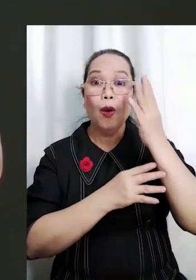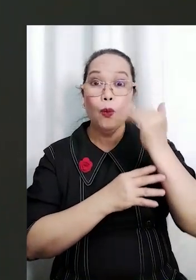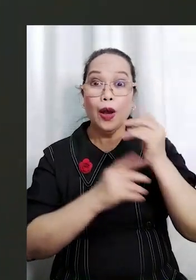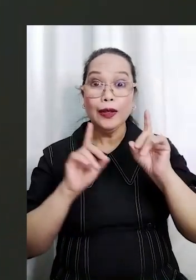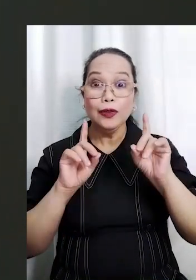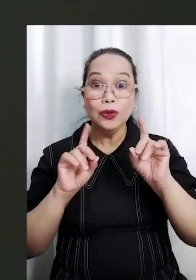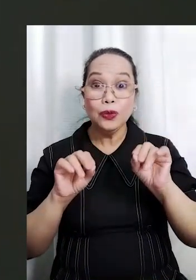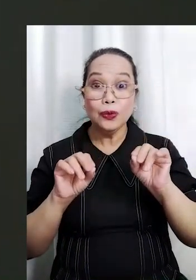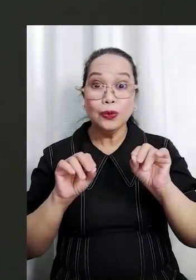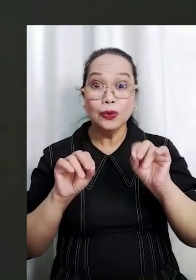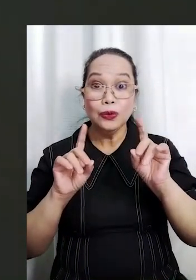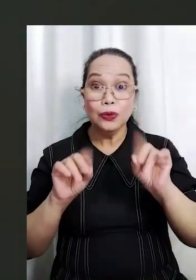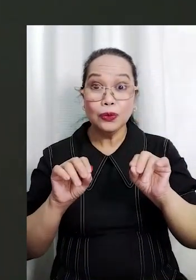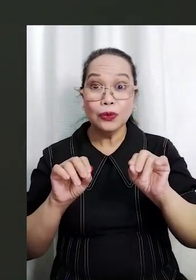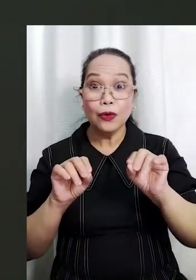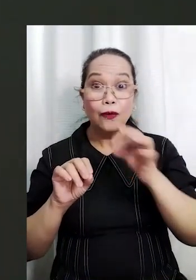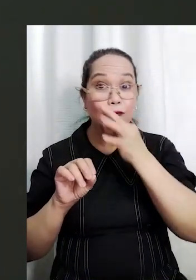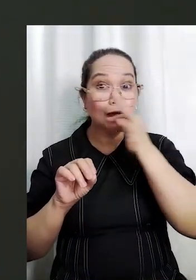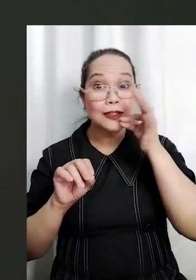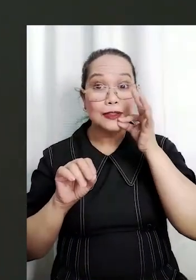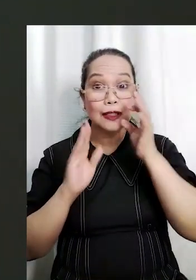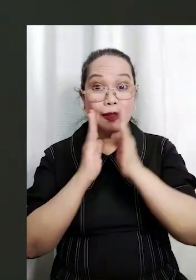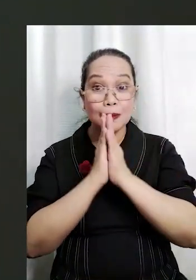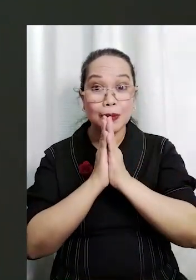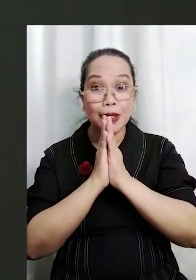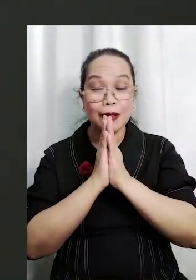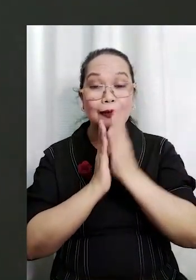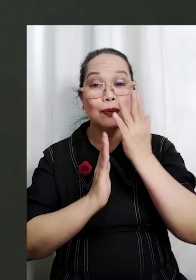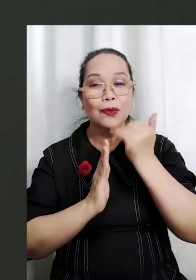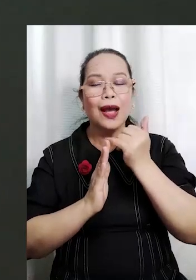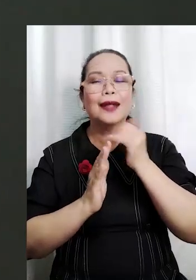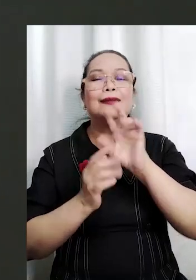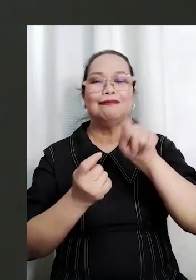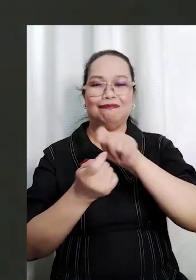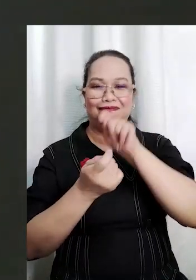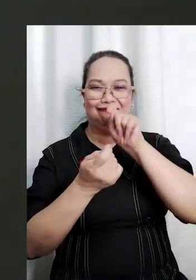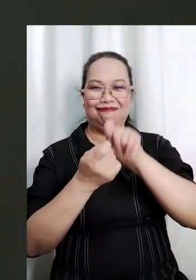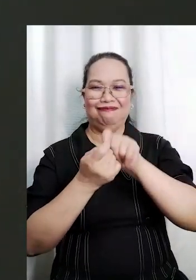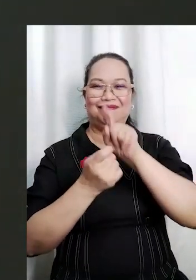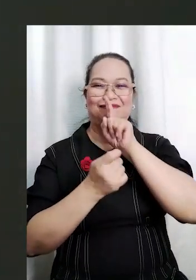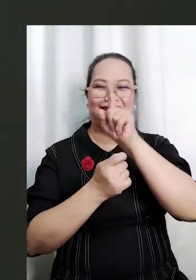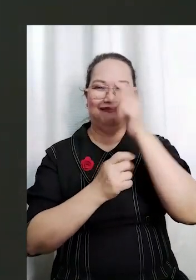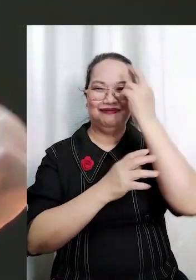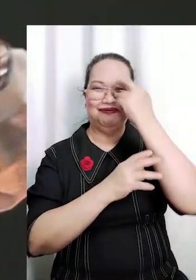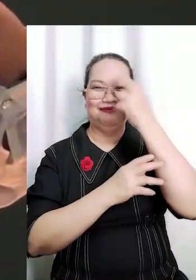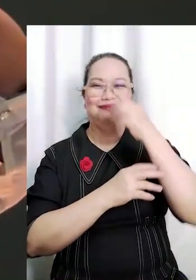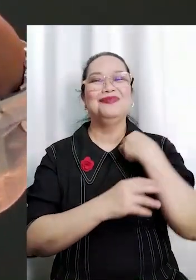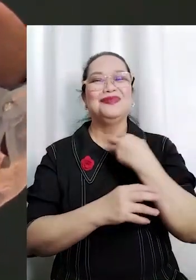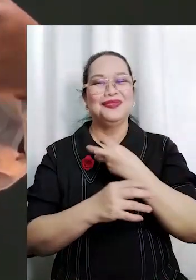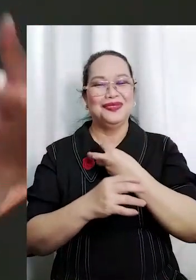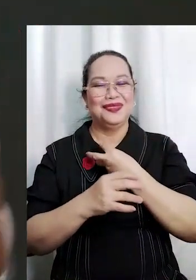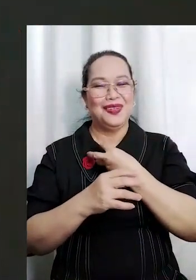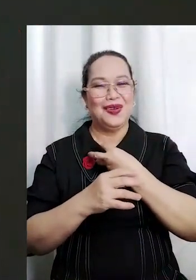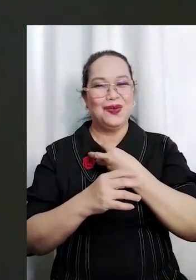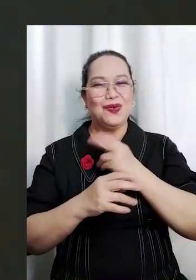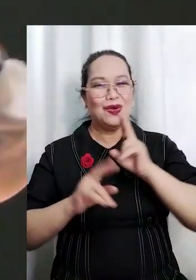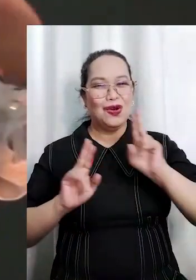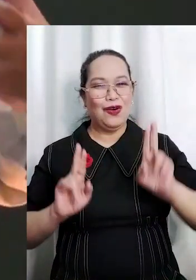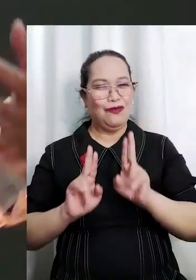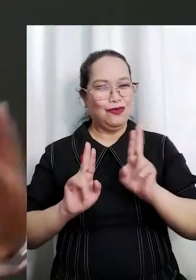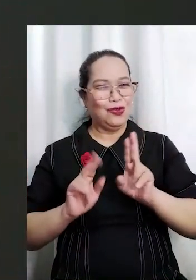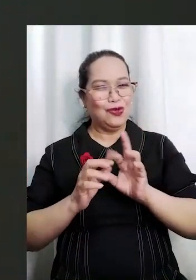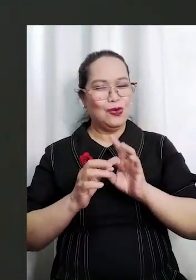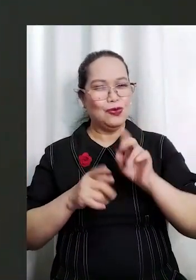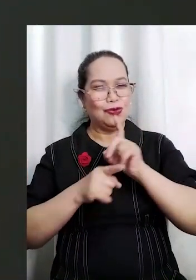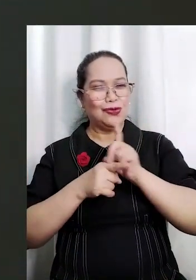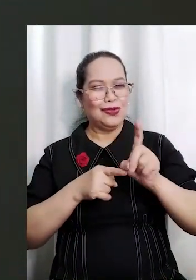why do we do that? Why are we going to do it? That is exactly the reason. We are going to exercise